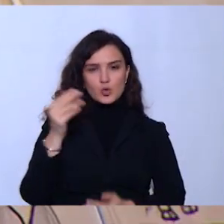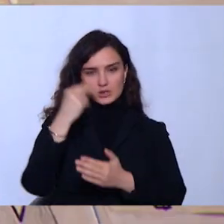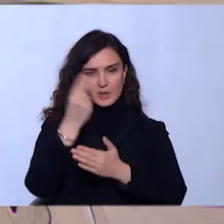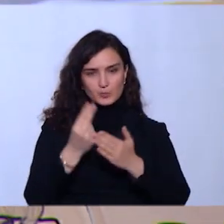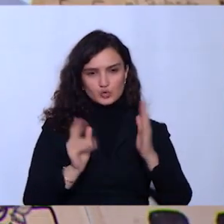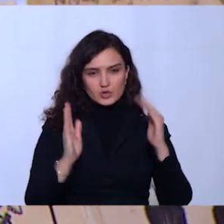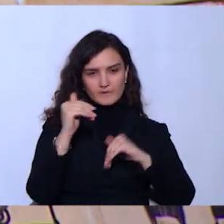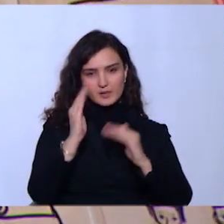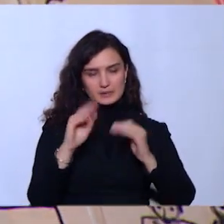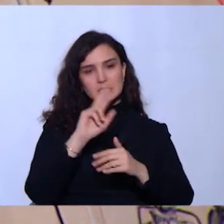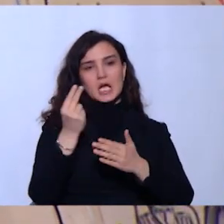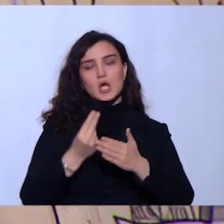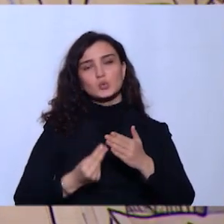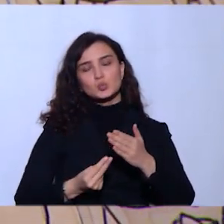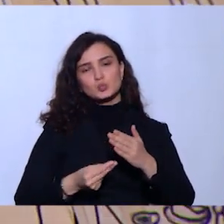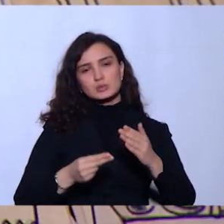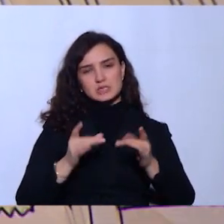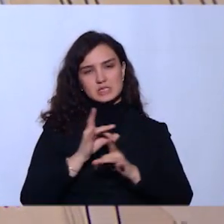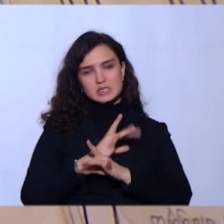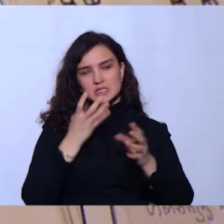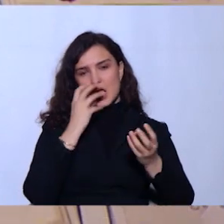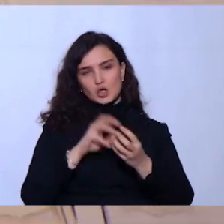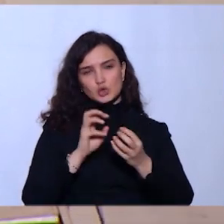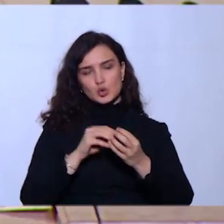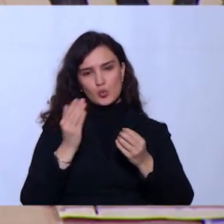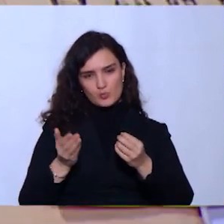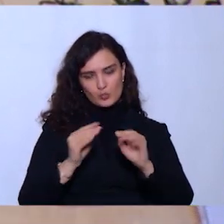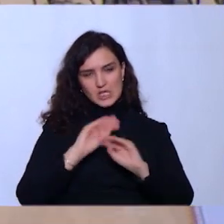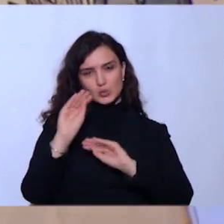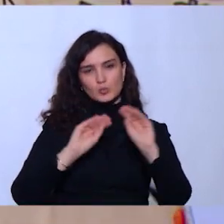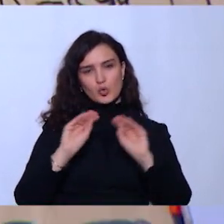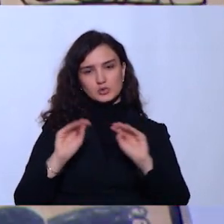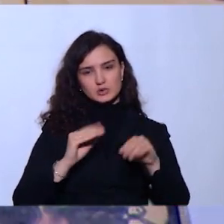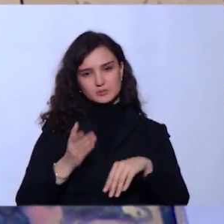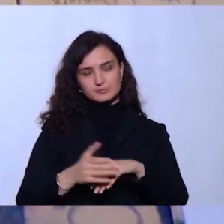ნამუშევრებიდან დახატული სააღდგომო ნატურმორტები.